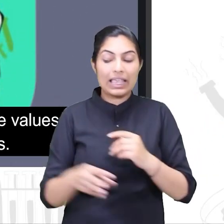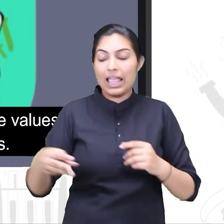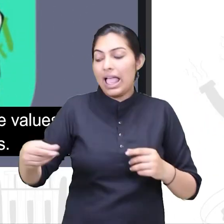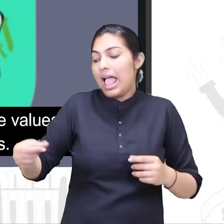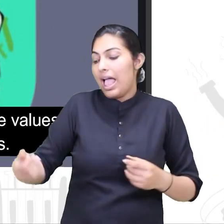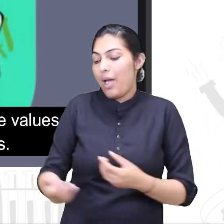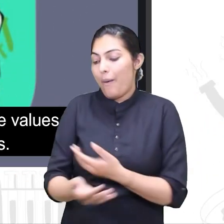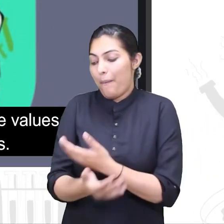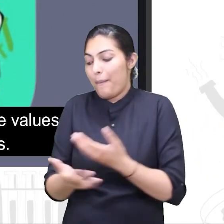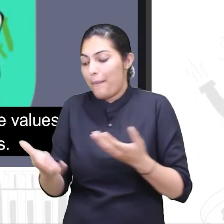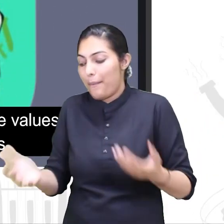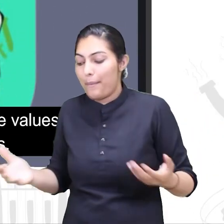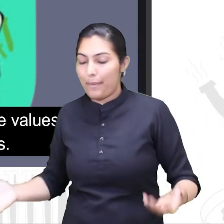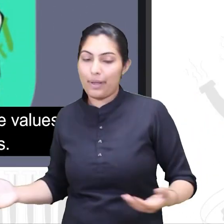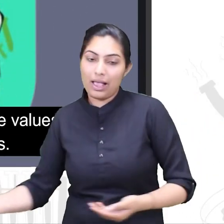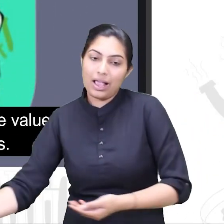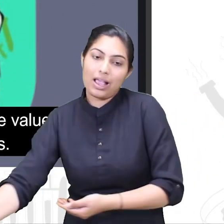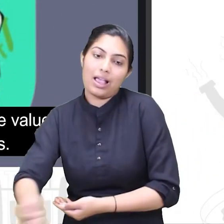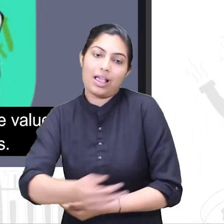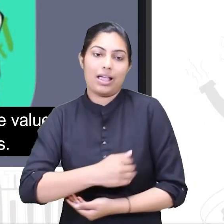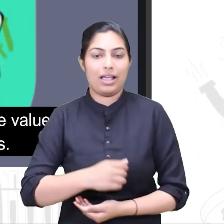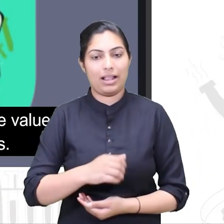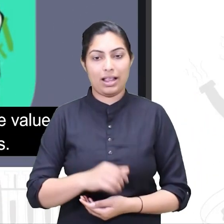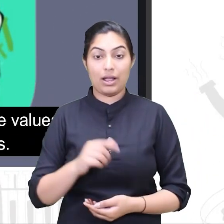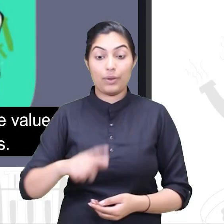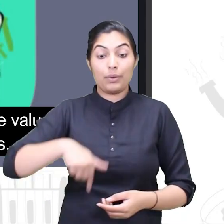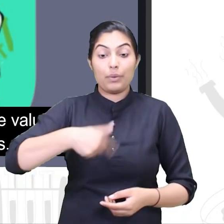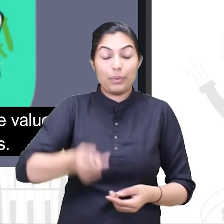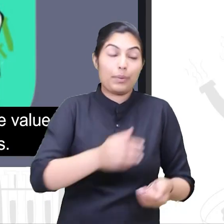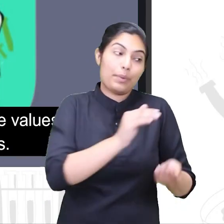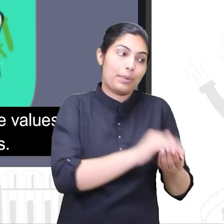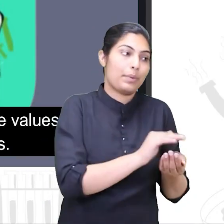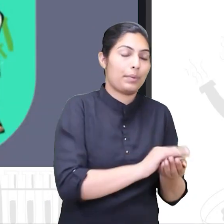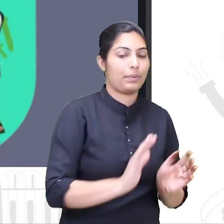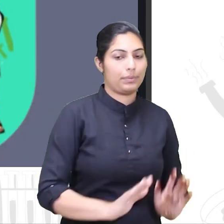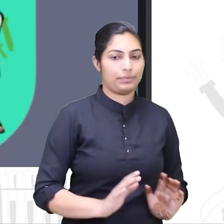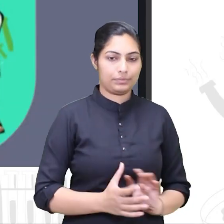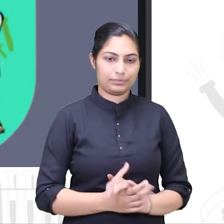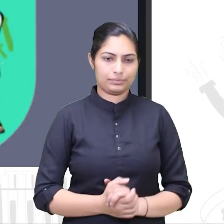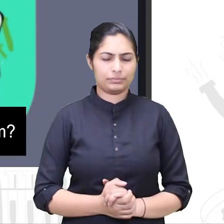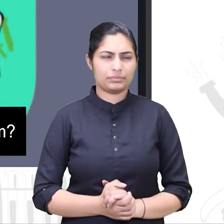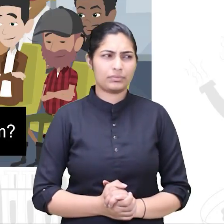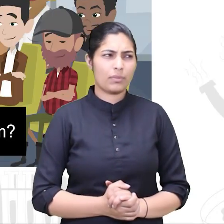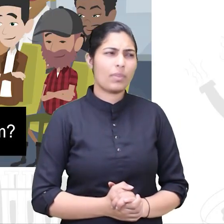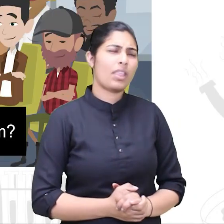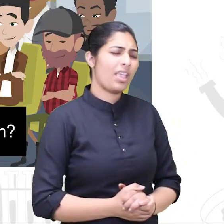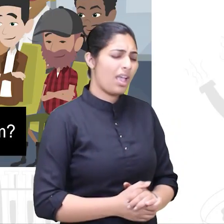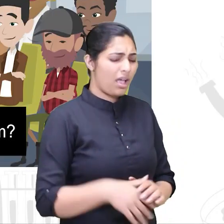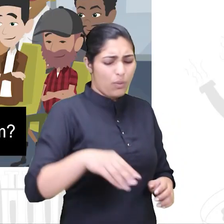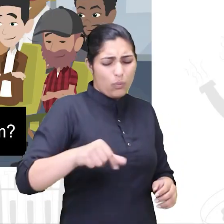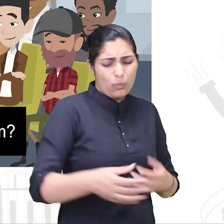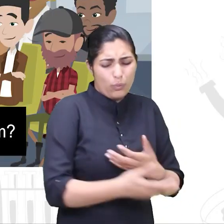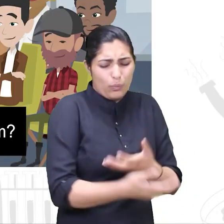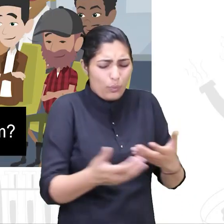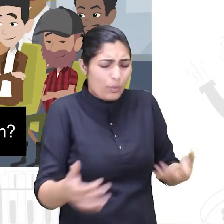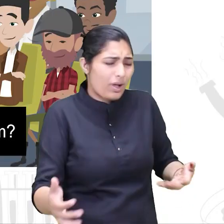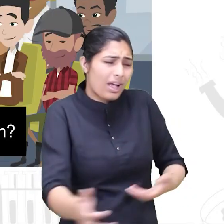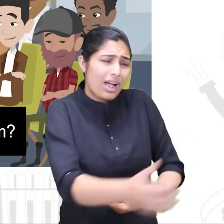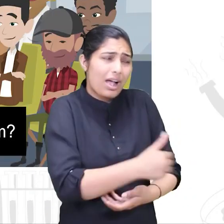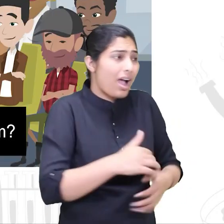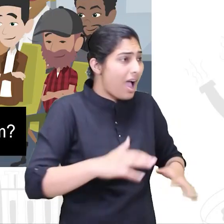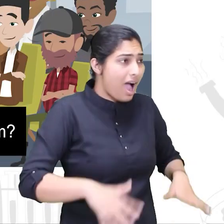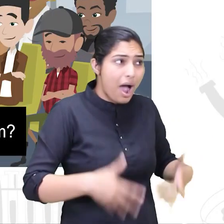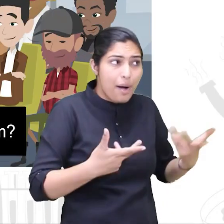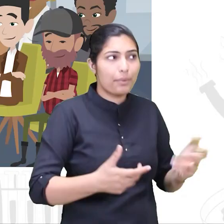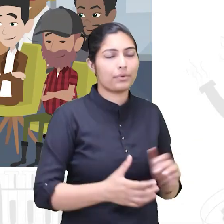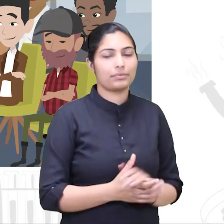देखरेख के लिए मिट्टी के नमूने इकट्ठे किए जाते हैं और भरे जाते हैं। मैडम, हम मिट्टी के नमूने कैसे